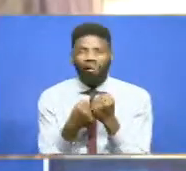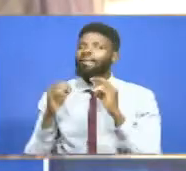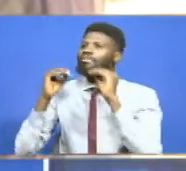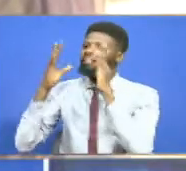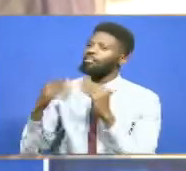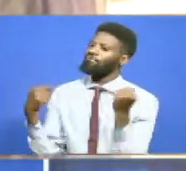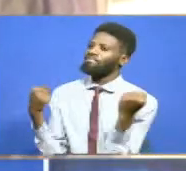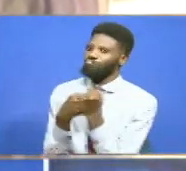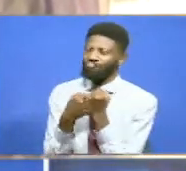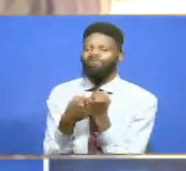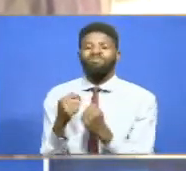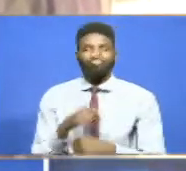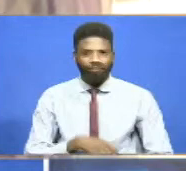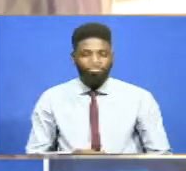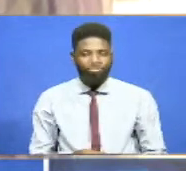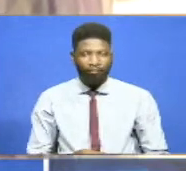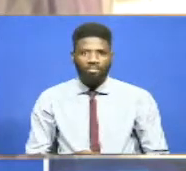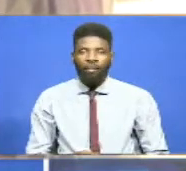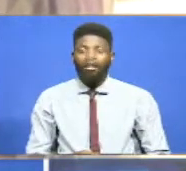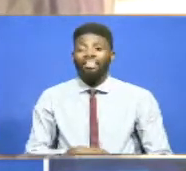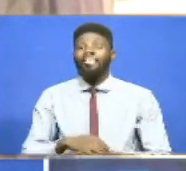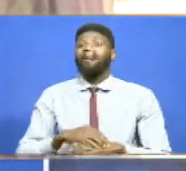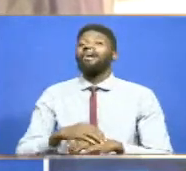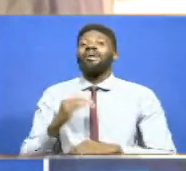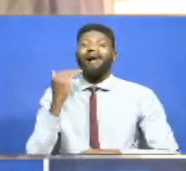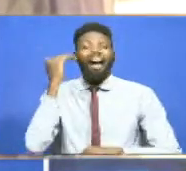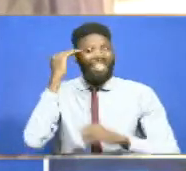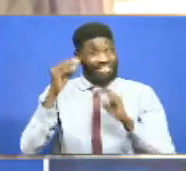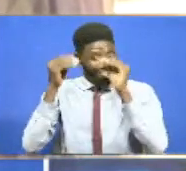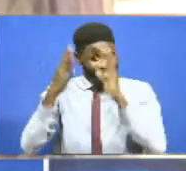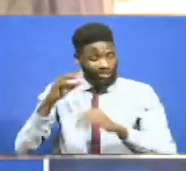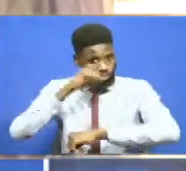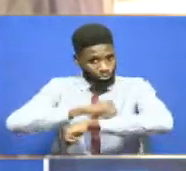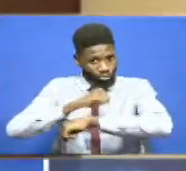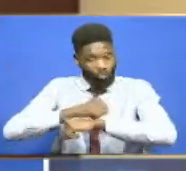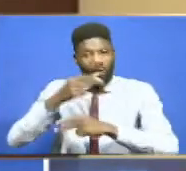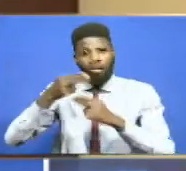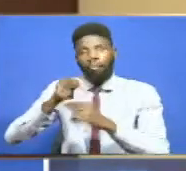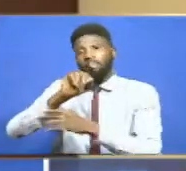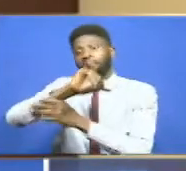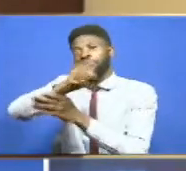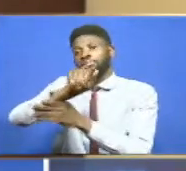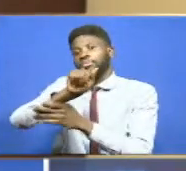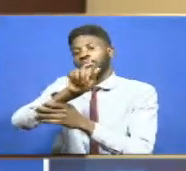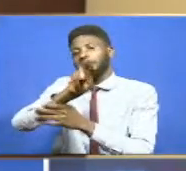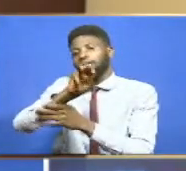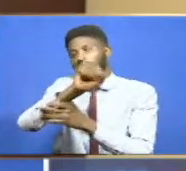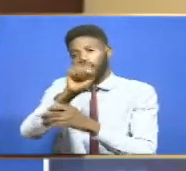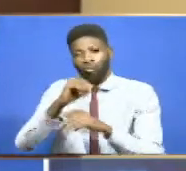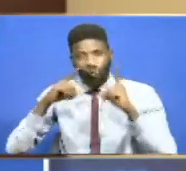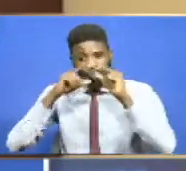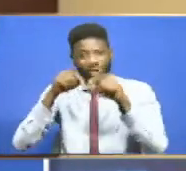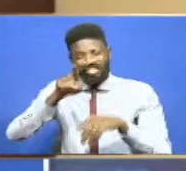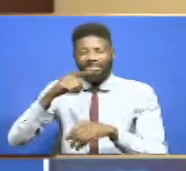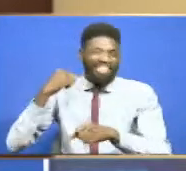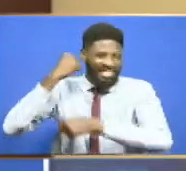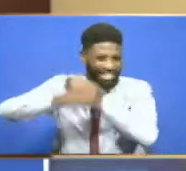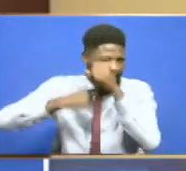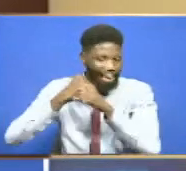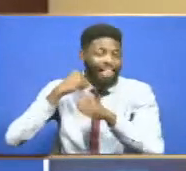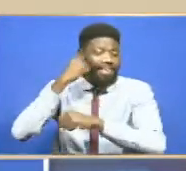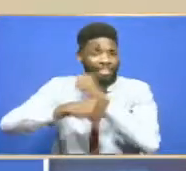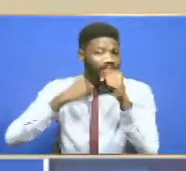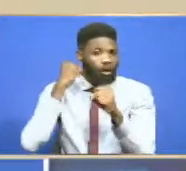myself. Mwalimu mkuu wa shule hiyo James Gishoya alisema jitihada zao za kila mwaka zinaendelea